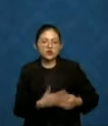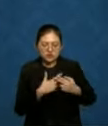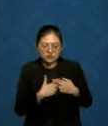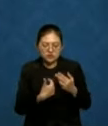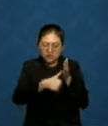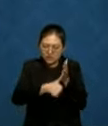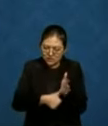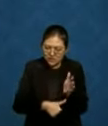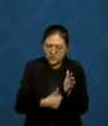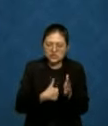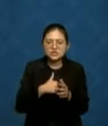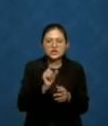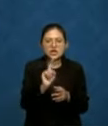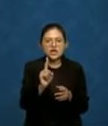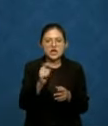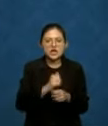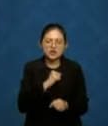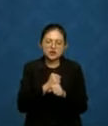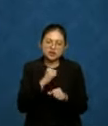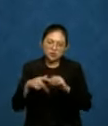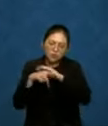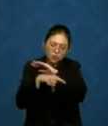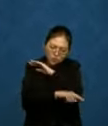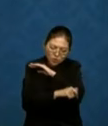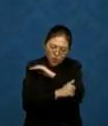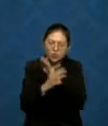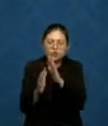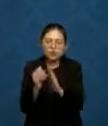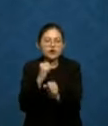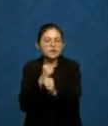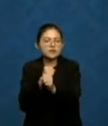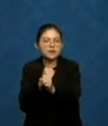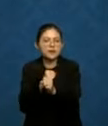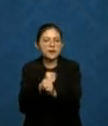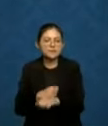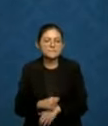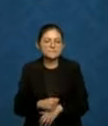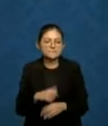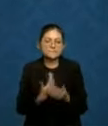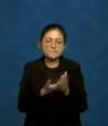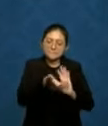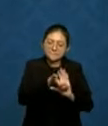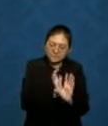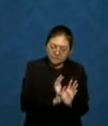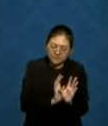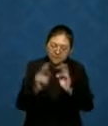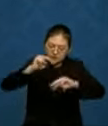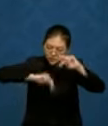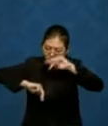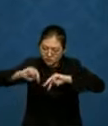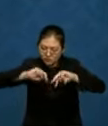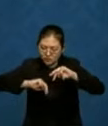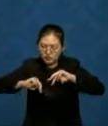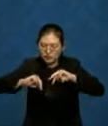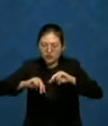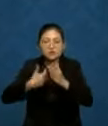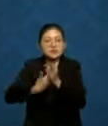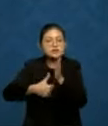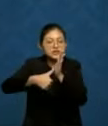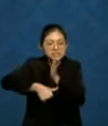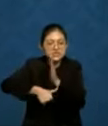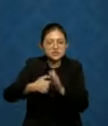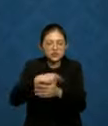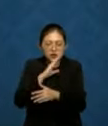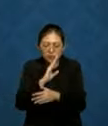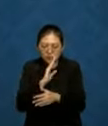ละเมิดที่เกิดจากการกระทำทุจริตของเจ้าหน้าที่ผู้มีหน้าที่เบิกจ่ายเงินค่าครองชีพโดยการทำการ